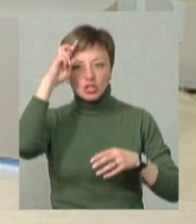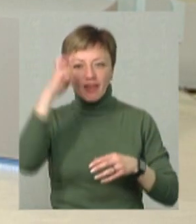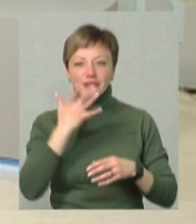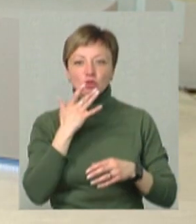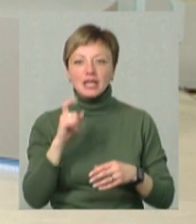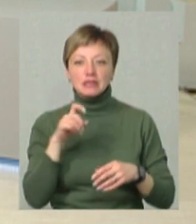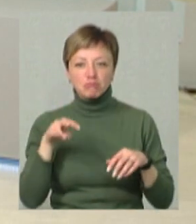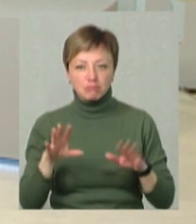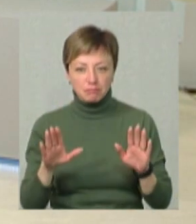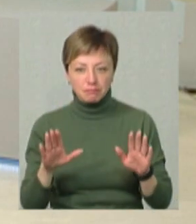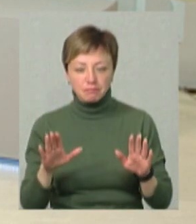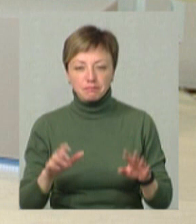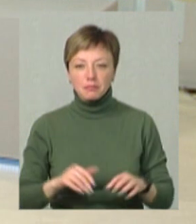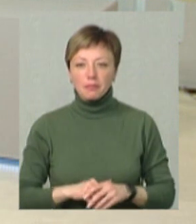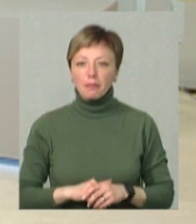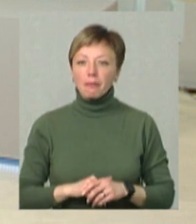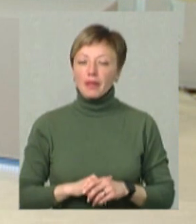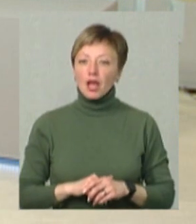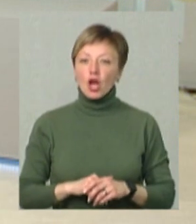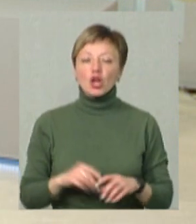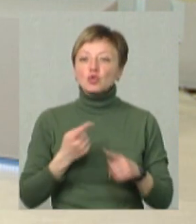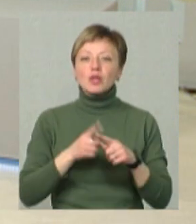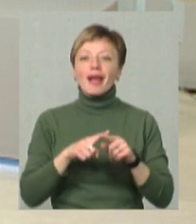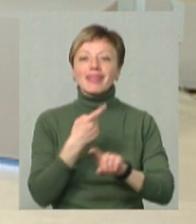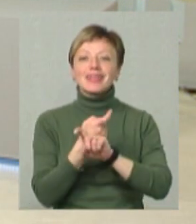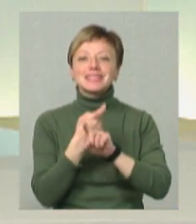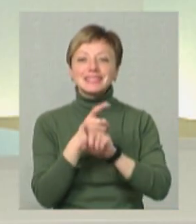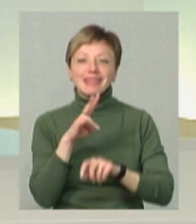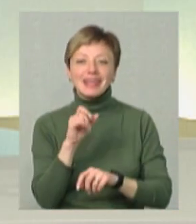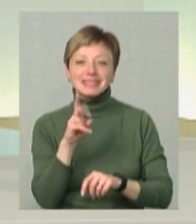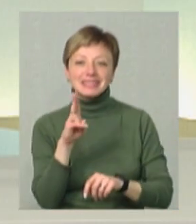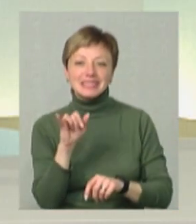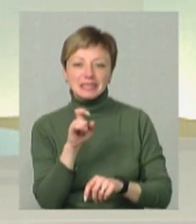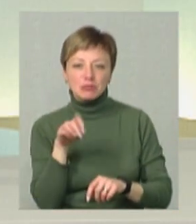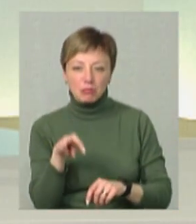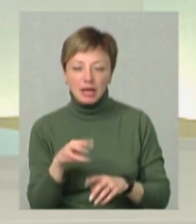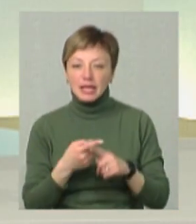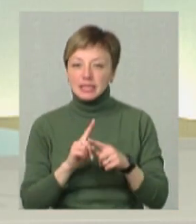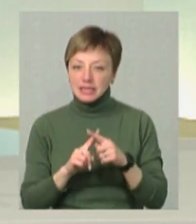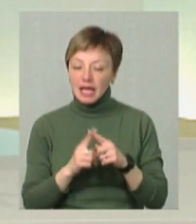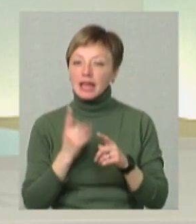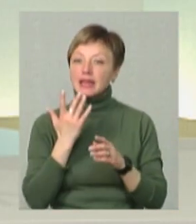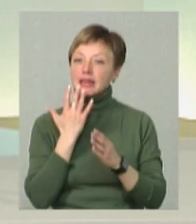націоналізм, шовінізм. Що таке нацизм? Це